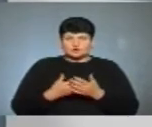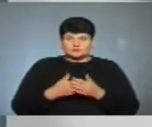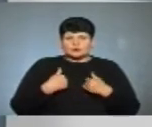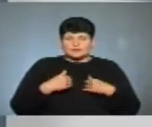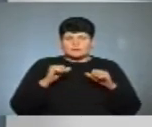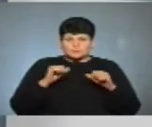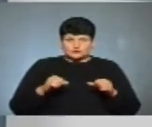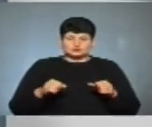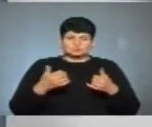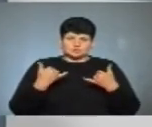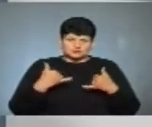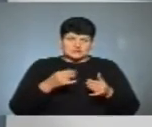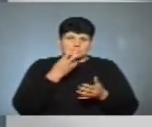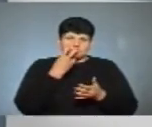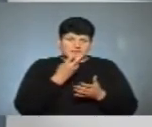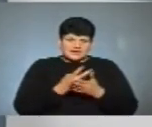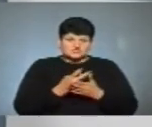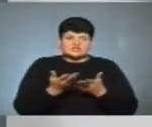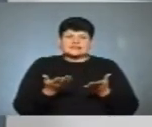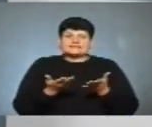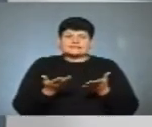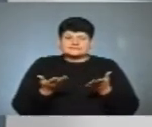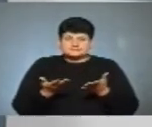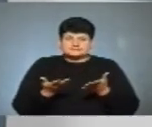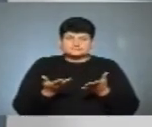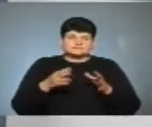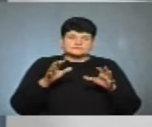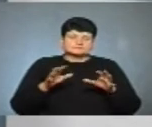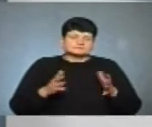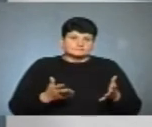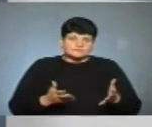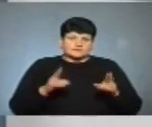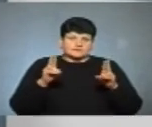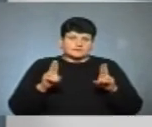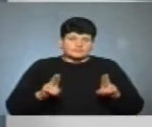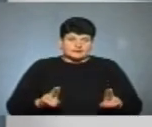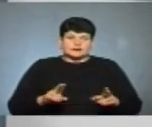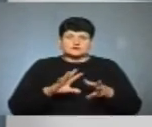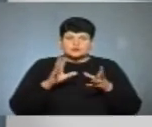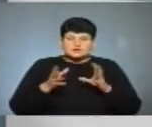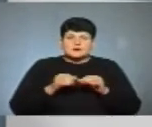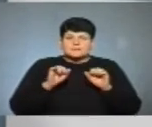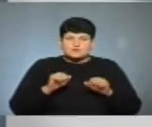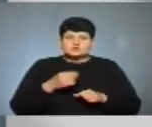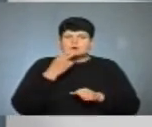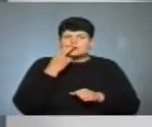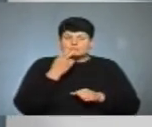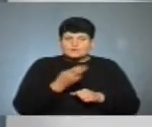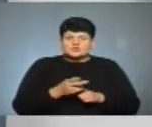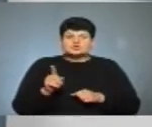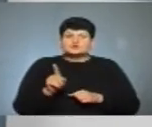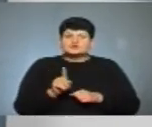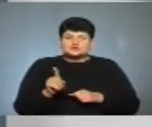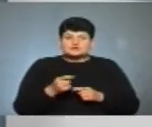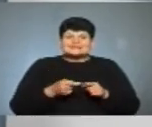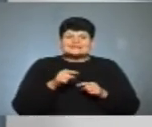вже бачити якісь тенденції, закономірності. Зокрема, ми можемо бачити, що із